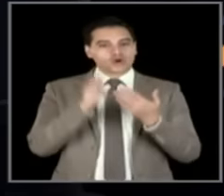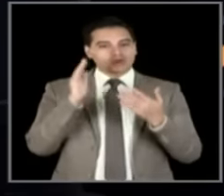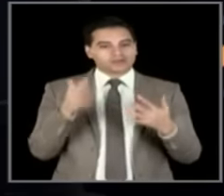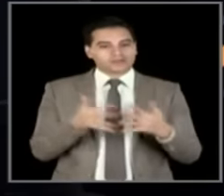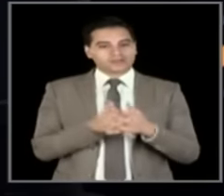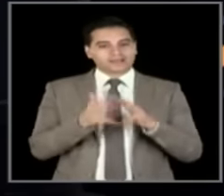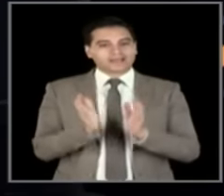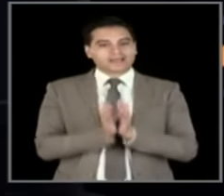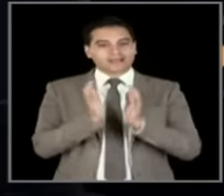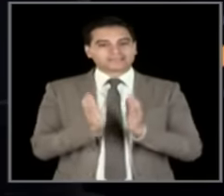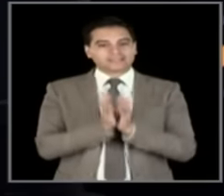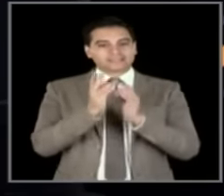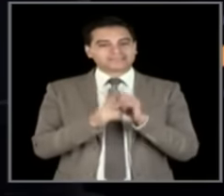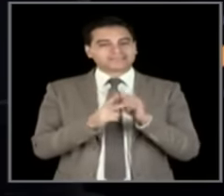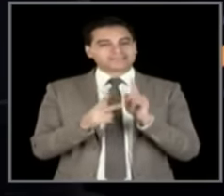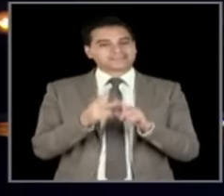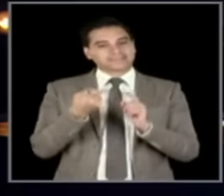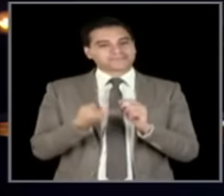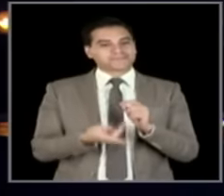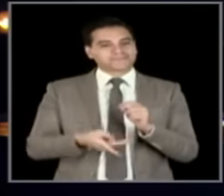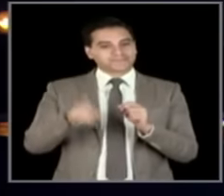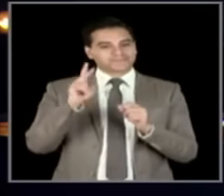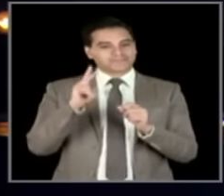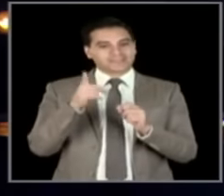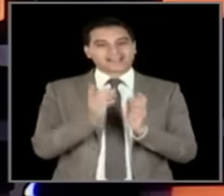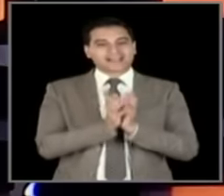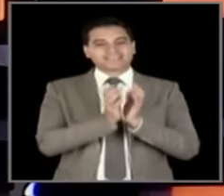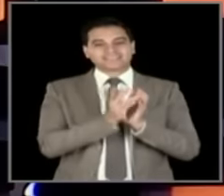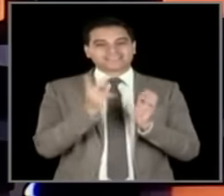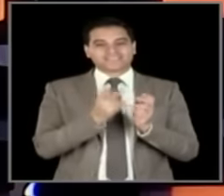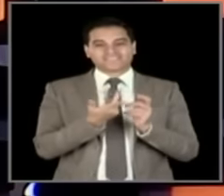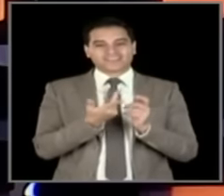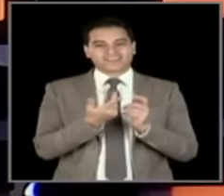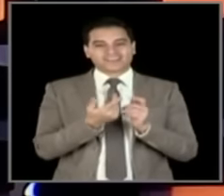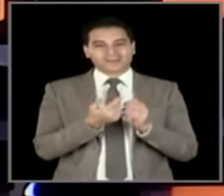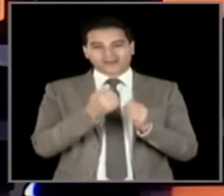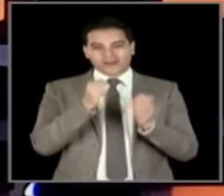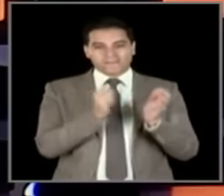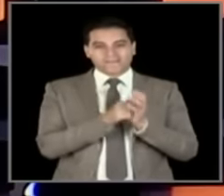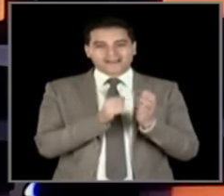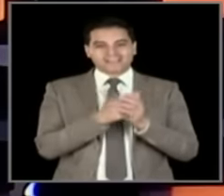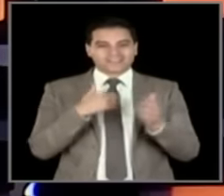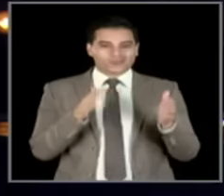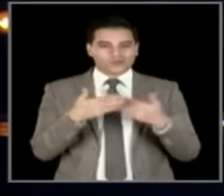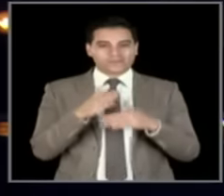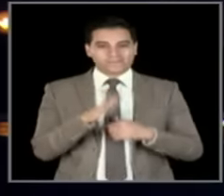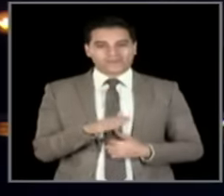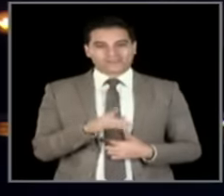ابتسامتك ابتسامه العمر. الكاسين فين؟ ما بيطلعوش بره الاوضه. ما بيطلعوش بره الاوضه.